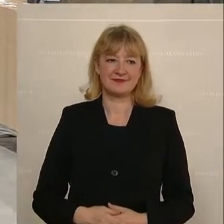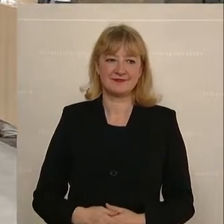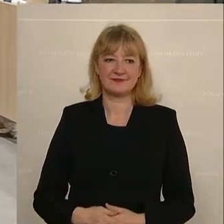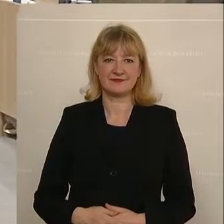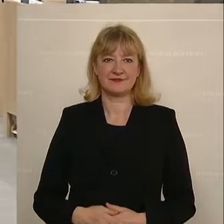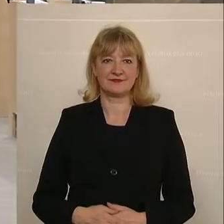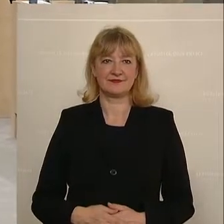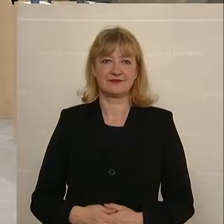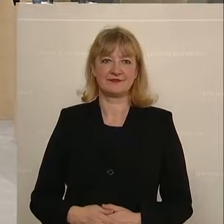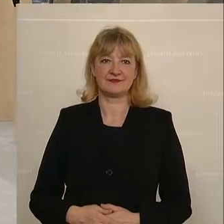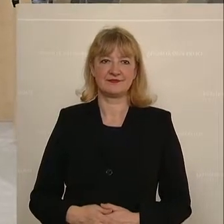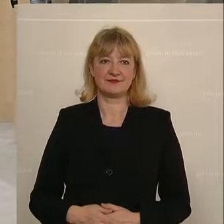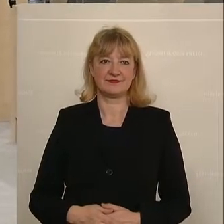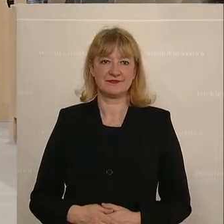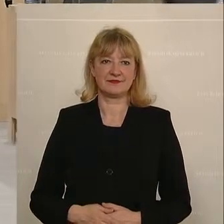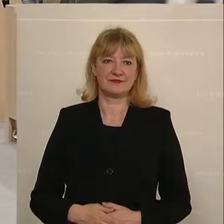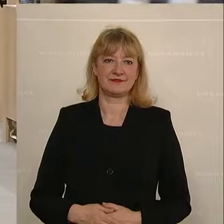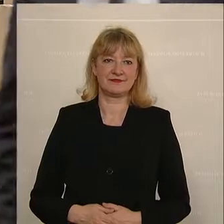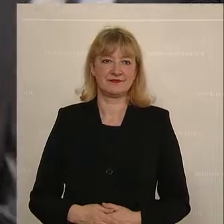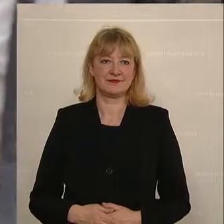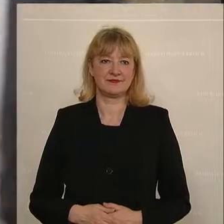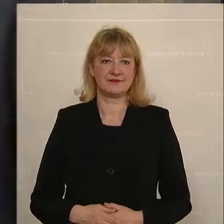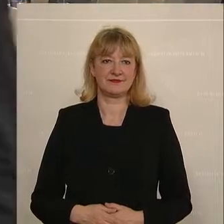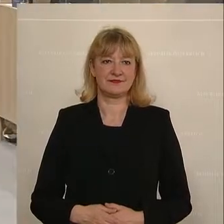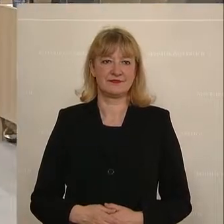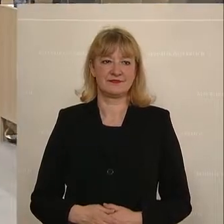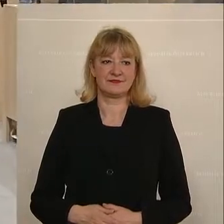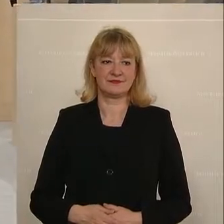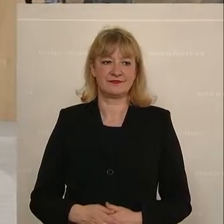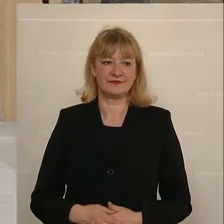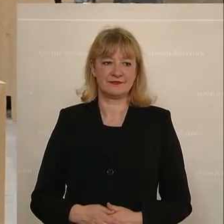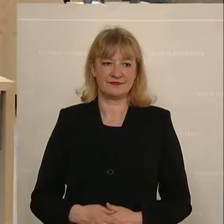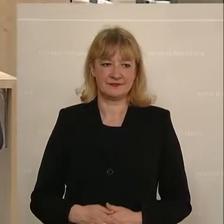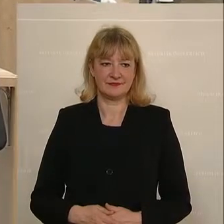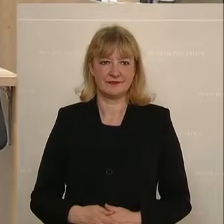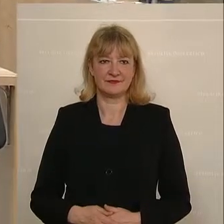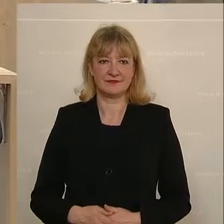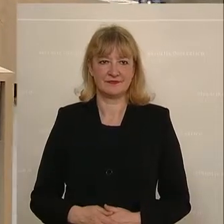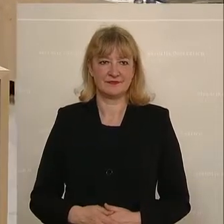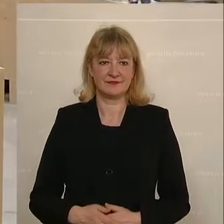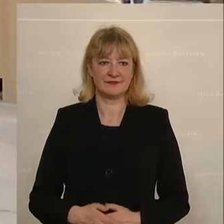SPÖ sowie Sagatz aus dem Burgenland.